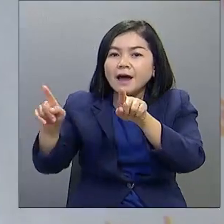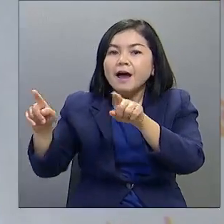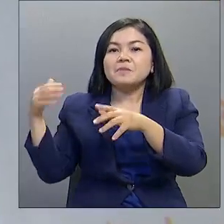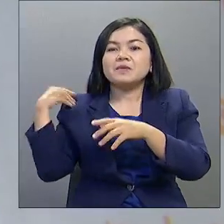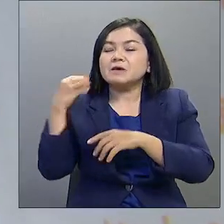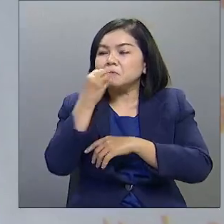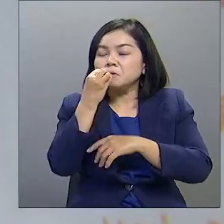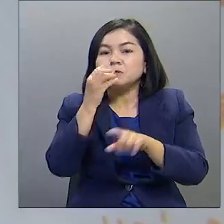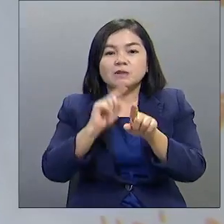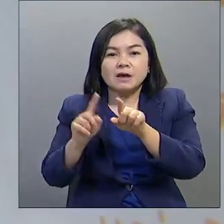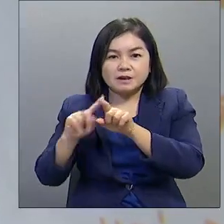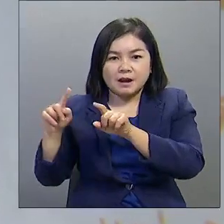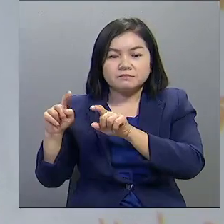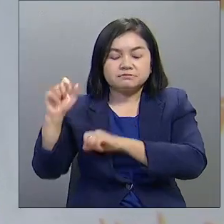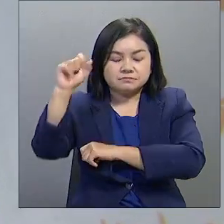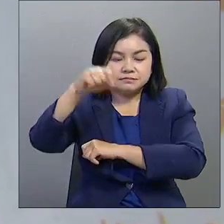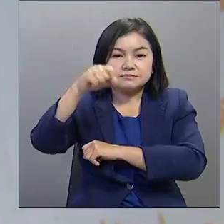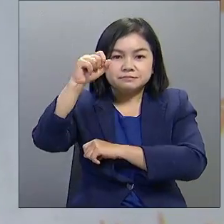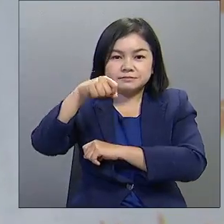ส้